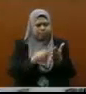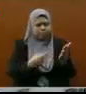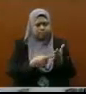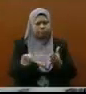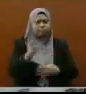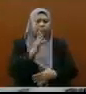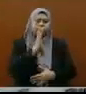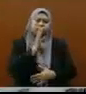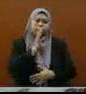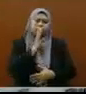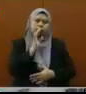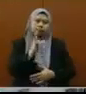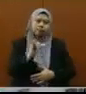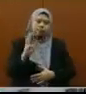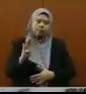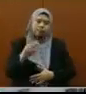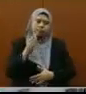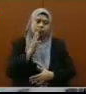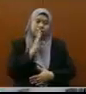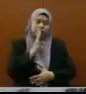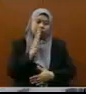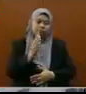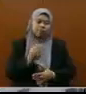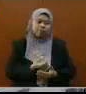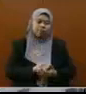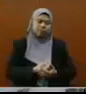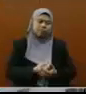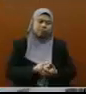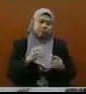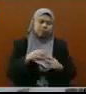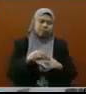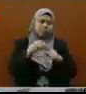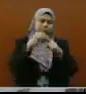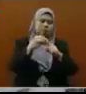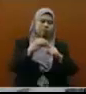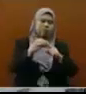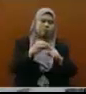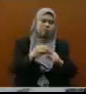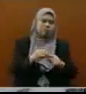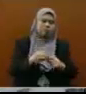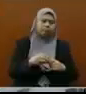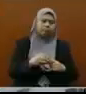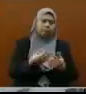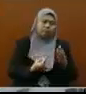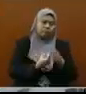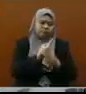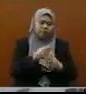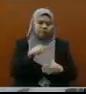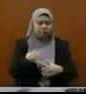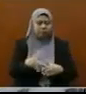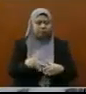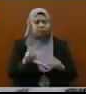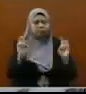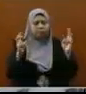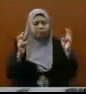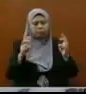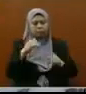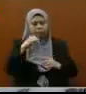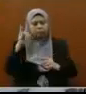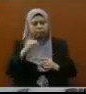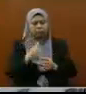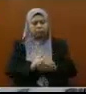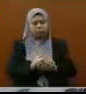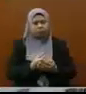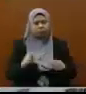oleh rakan-rakan Yang Berhormat daripada backbenchers, terutamanya yang menimbulkan isu ini atau membangkitkan isu ini semalam, Yang Berhormat Subang